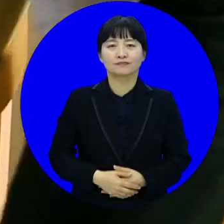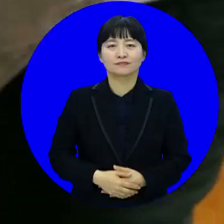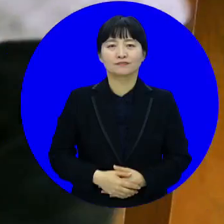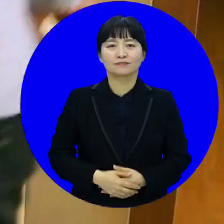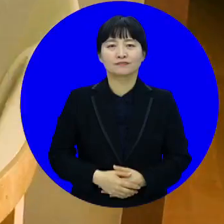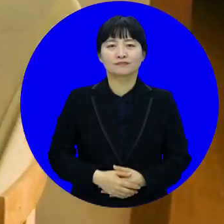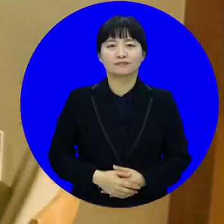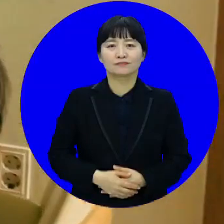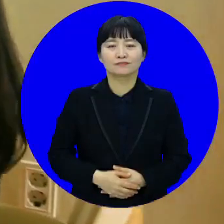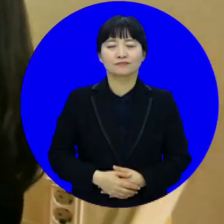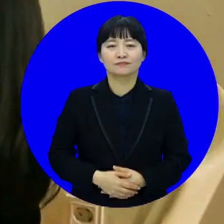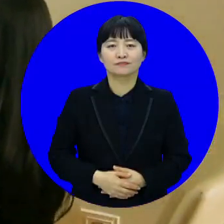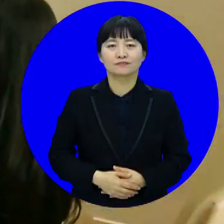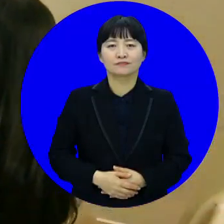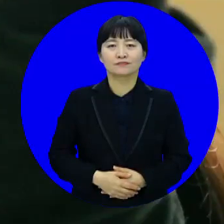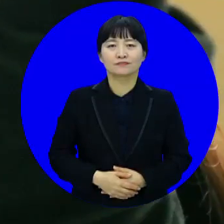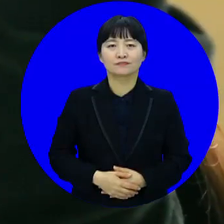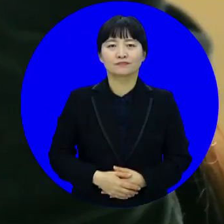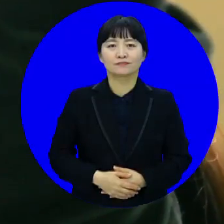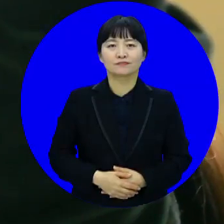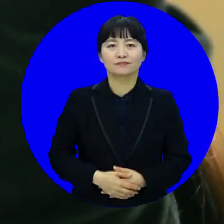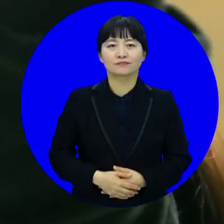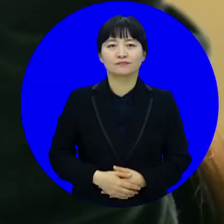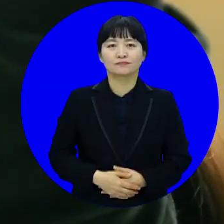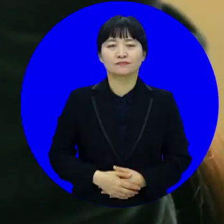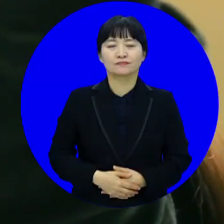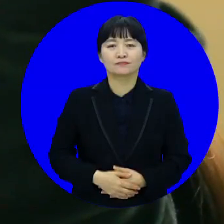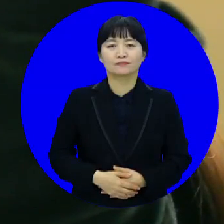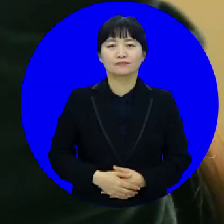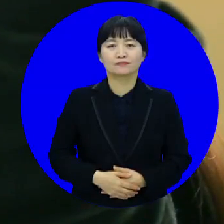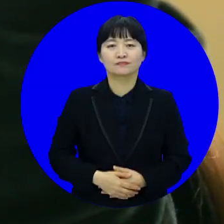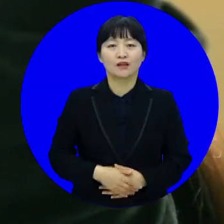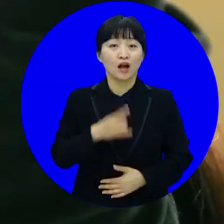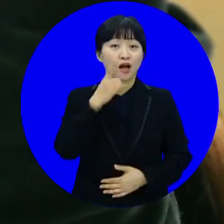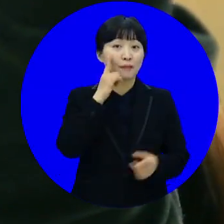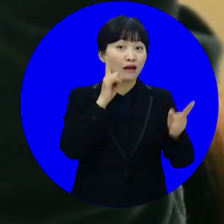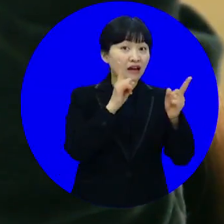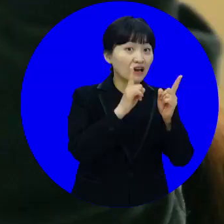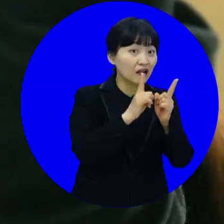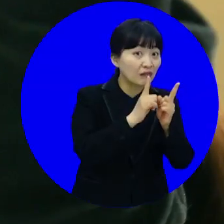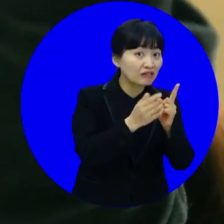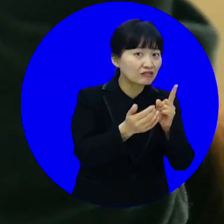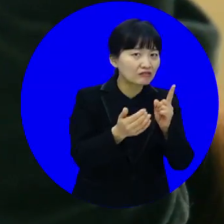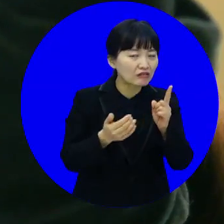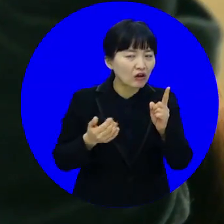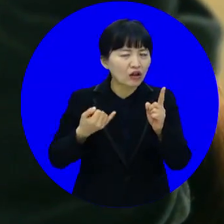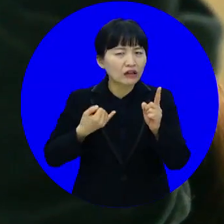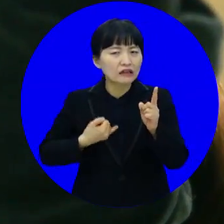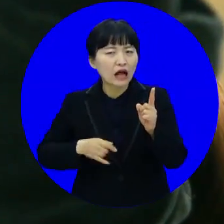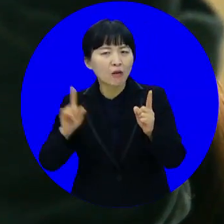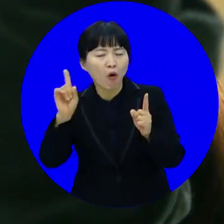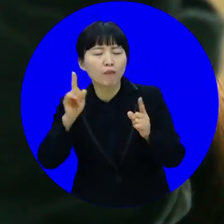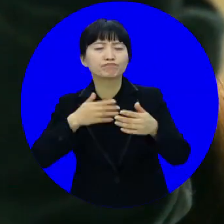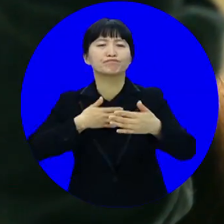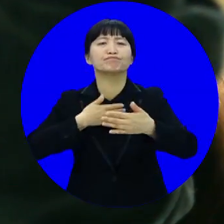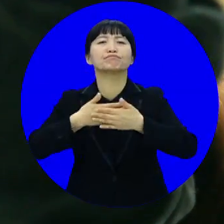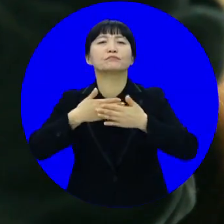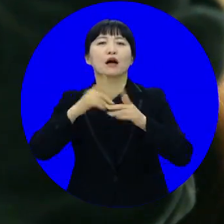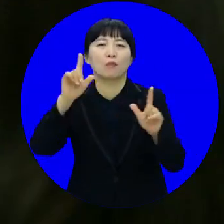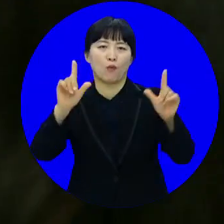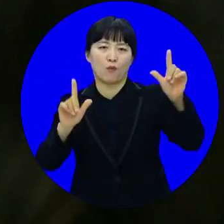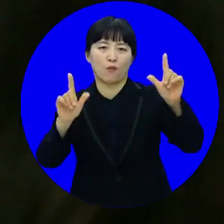엄마가 맛있는 거 많이 준비했으니까 먹자. 엄마를 만나기 1시간 전, 미나는 뭔가 불안해 보입니다.